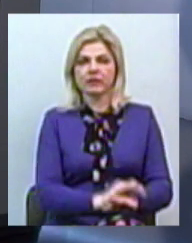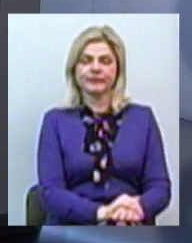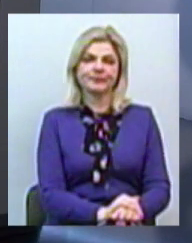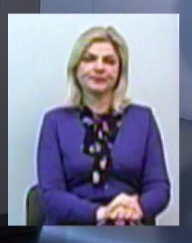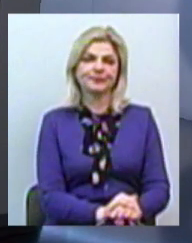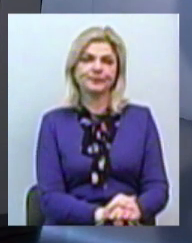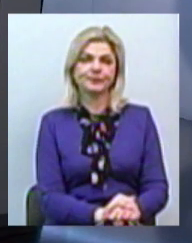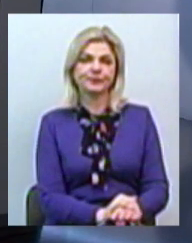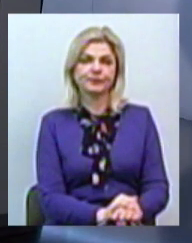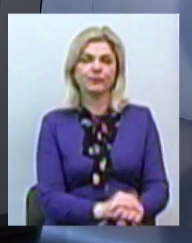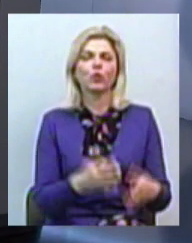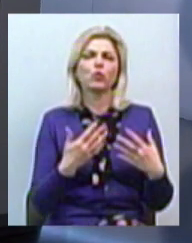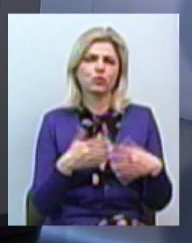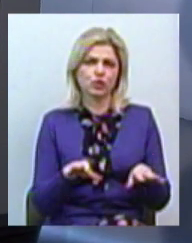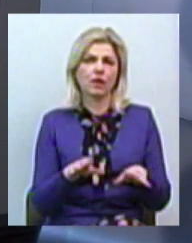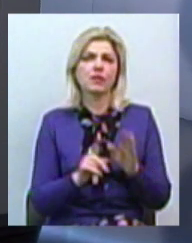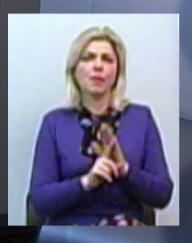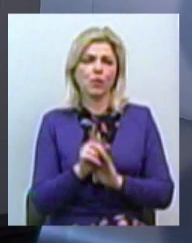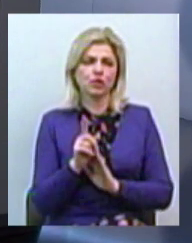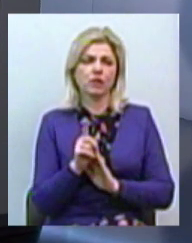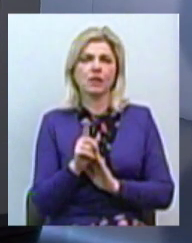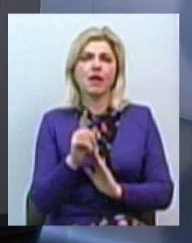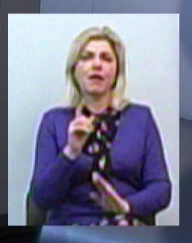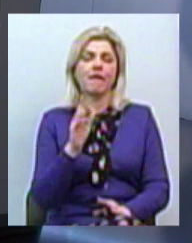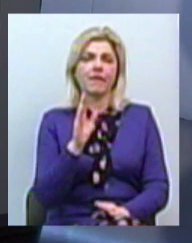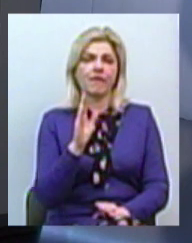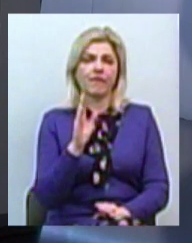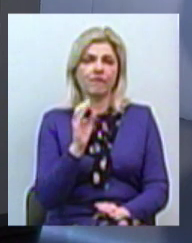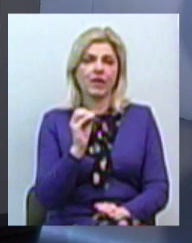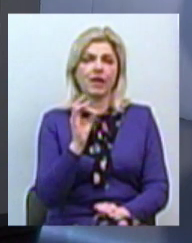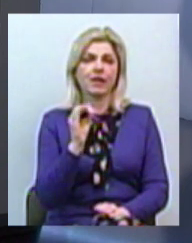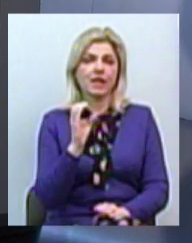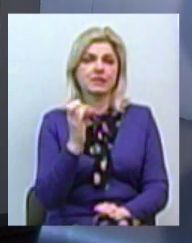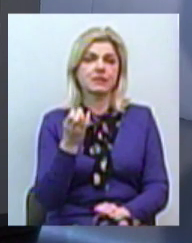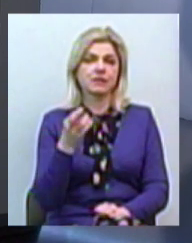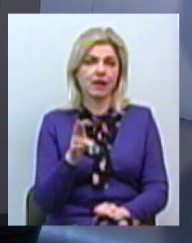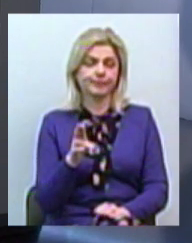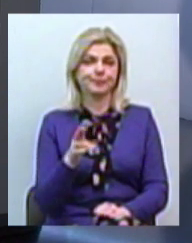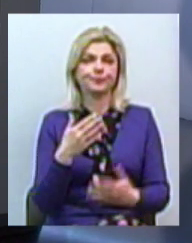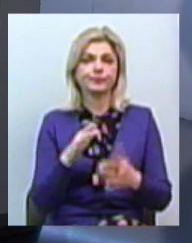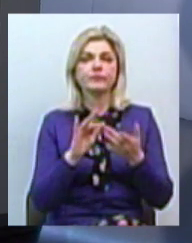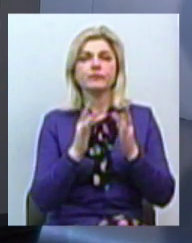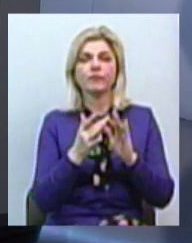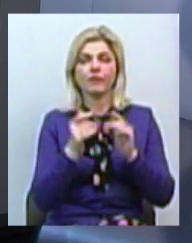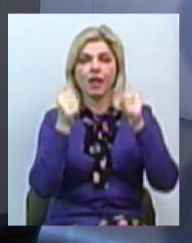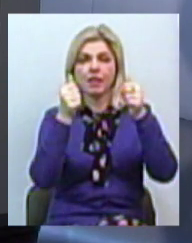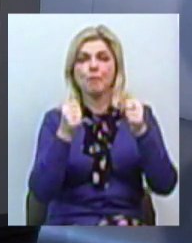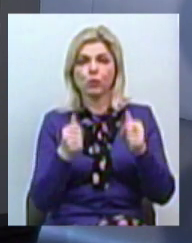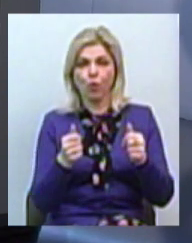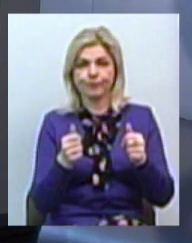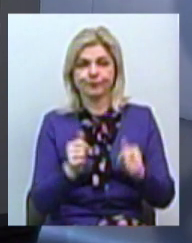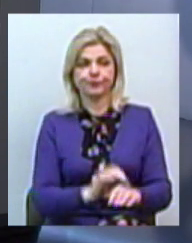вже запровадили десь на початку вересня так звані електронні табло.